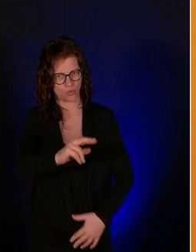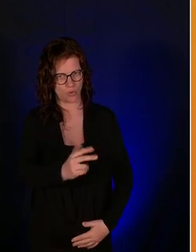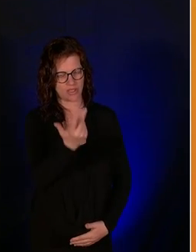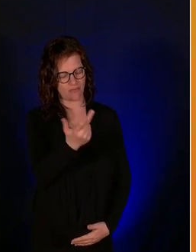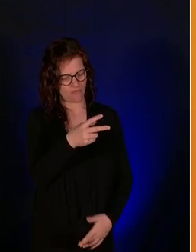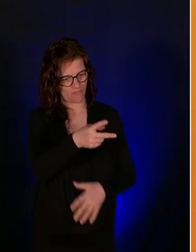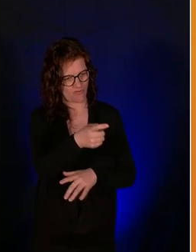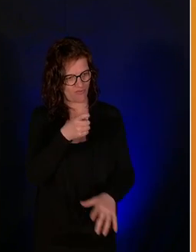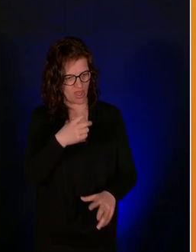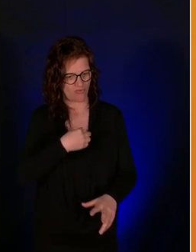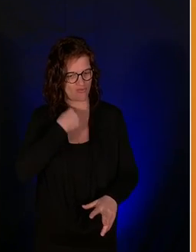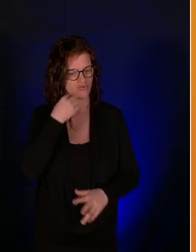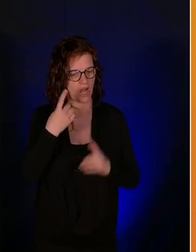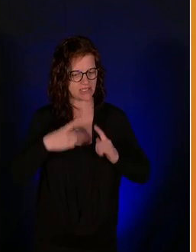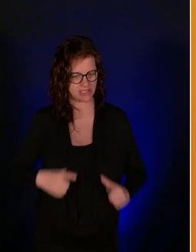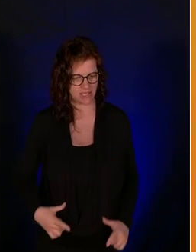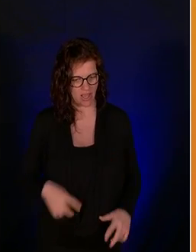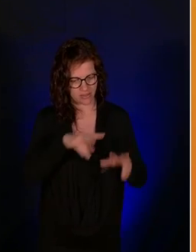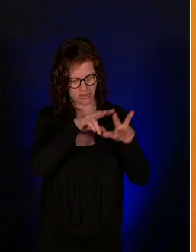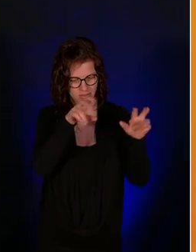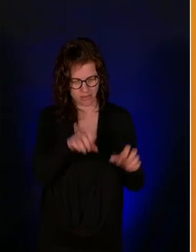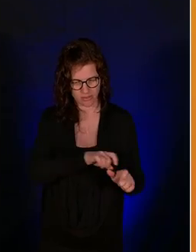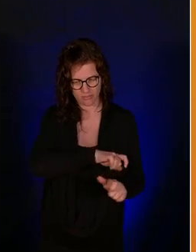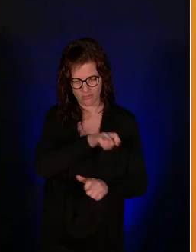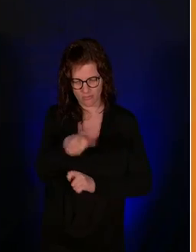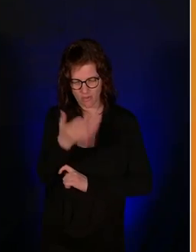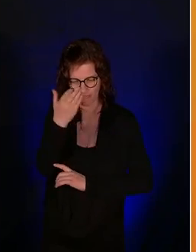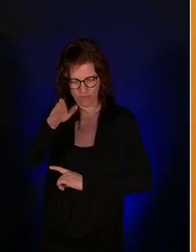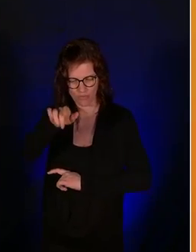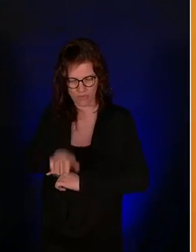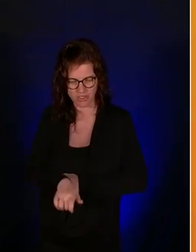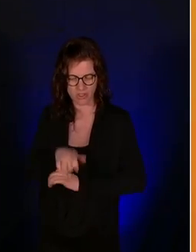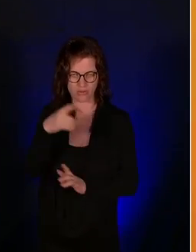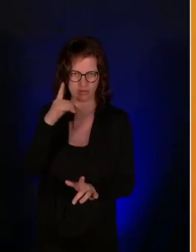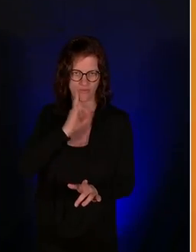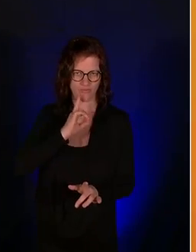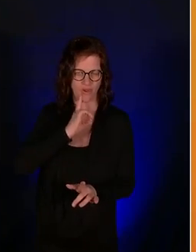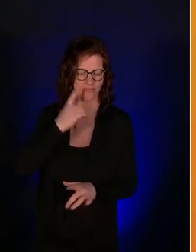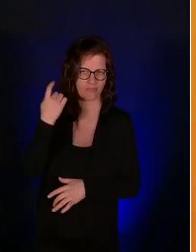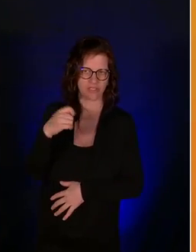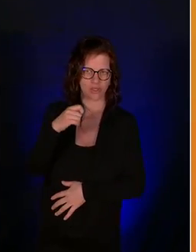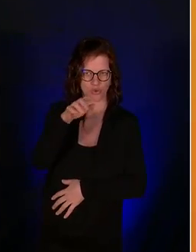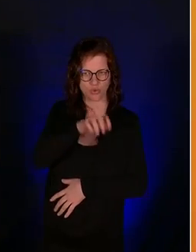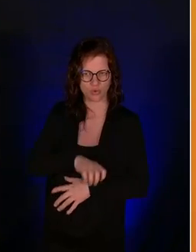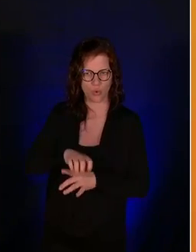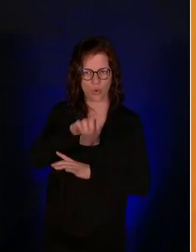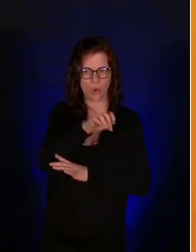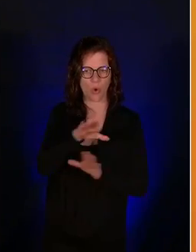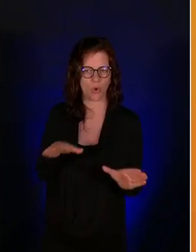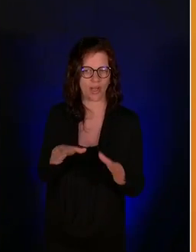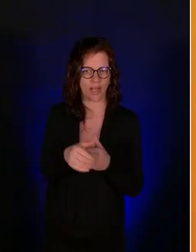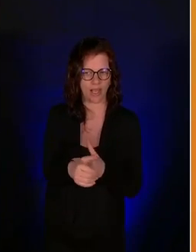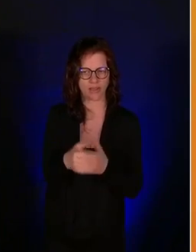Voix lycéenne. Bienvenue à Neyla Glaise, présidente d'Eurocadre et dirigeante de